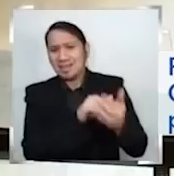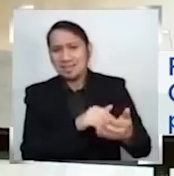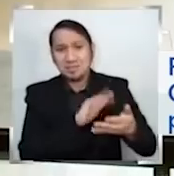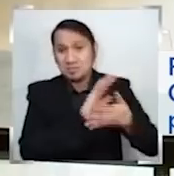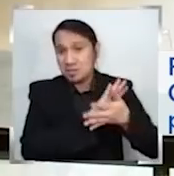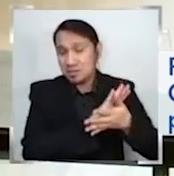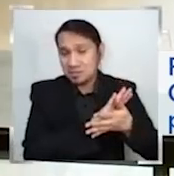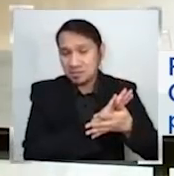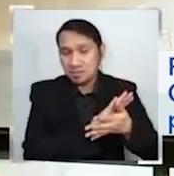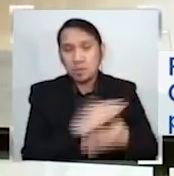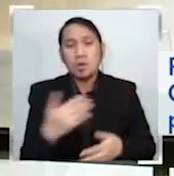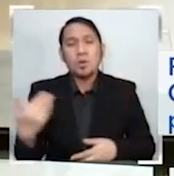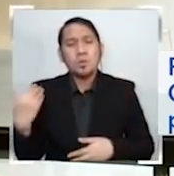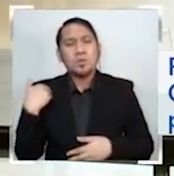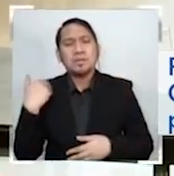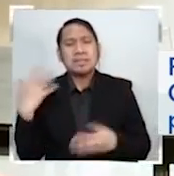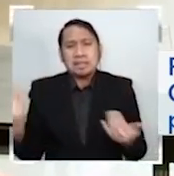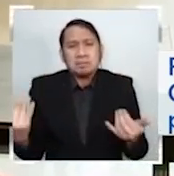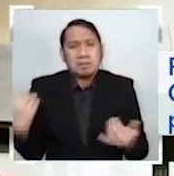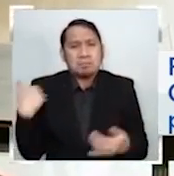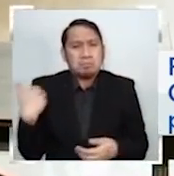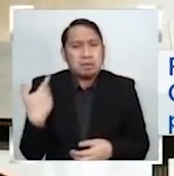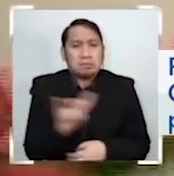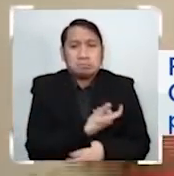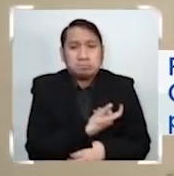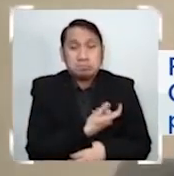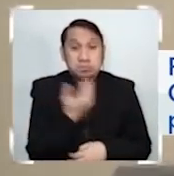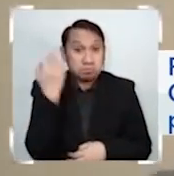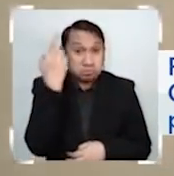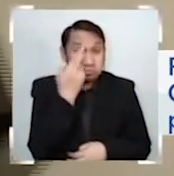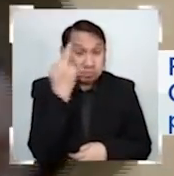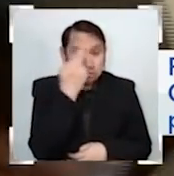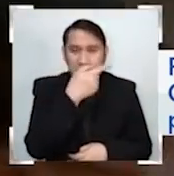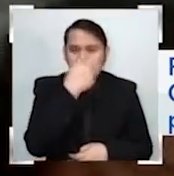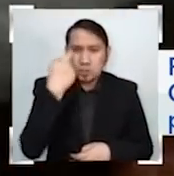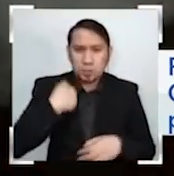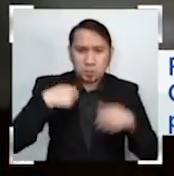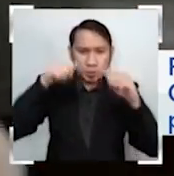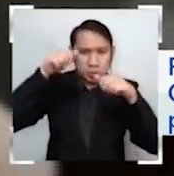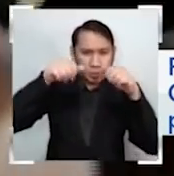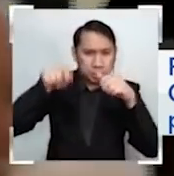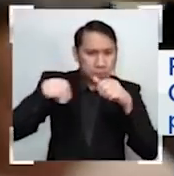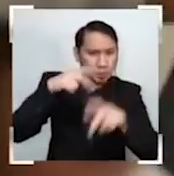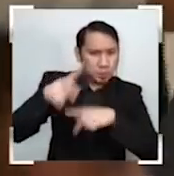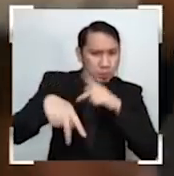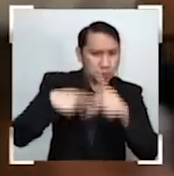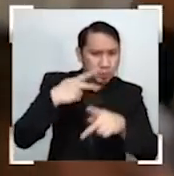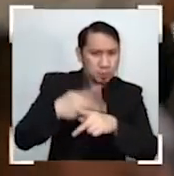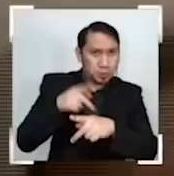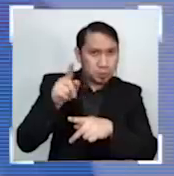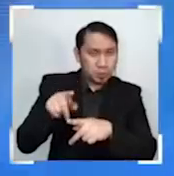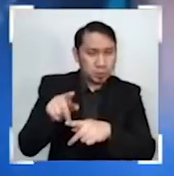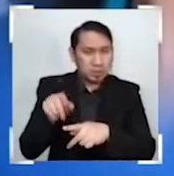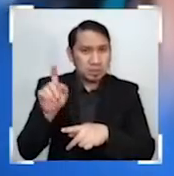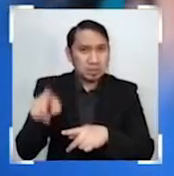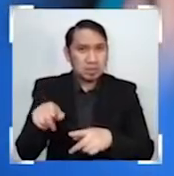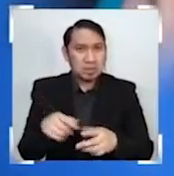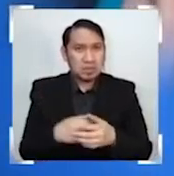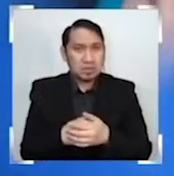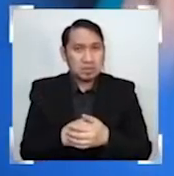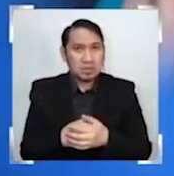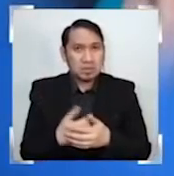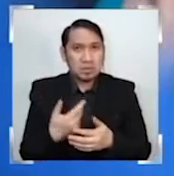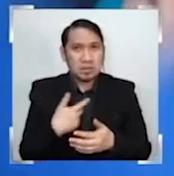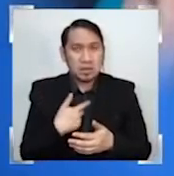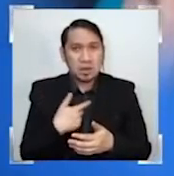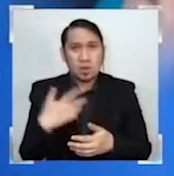raw siya nagpapabakuna kontra sa COVID-19 dahil may agam-agam siya sa uri ng bakunang mabilis na dinevelop kontra sa virus. Ako